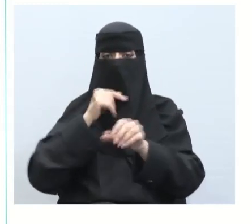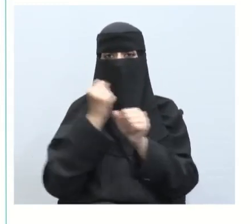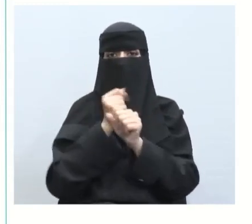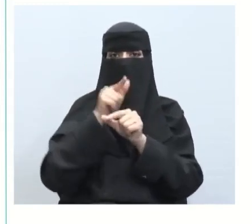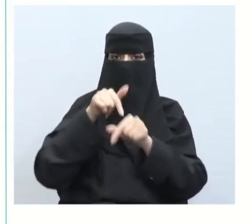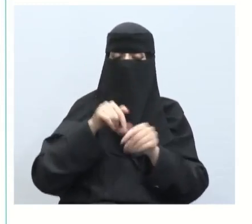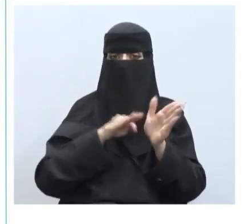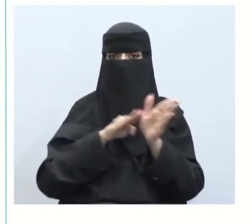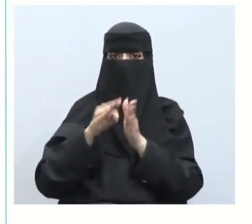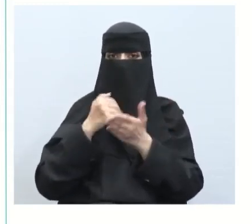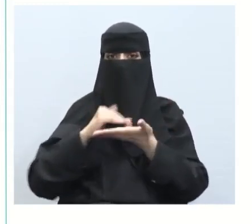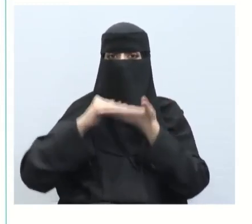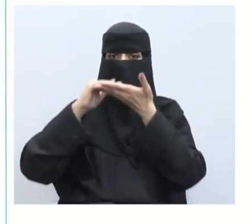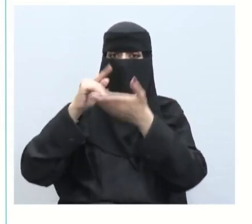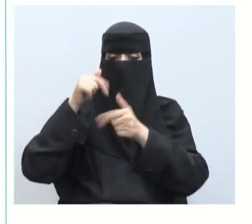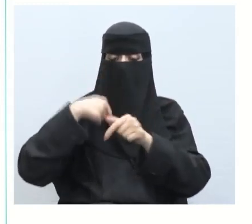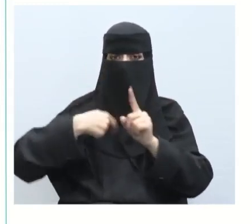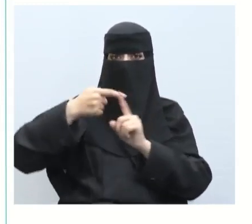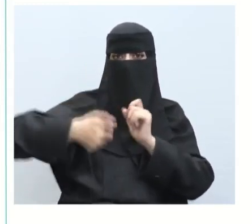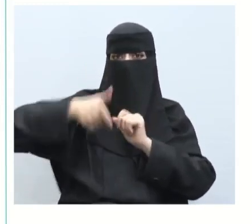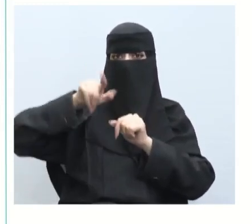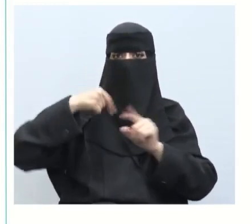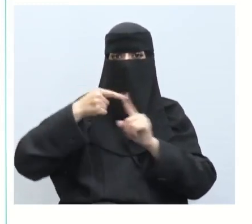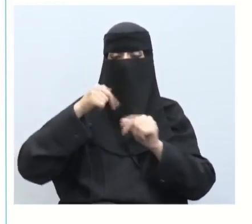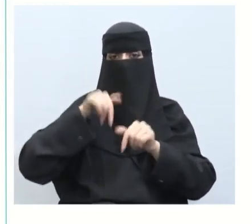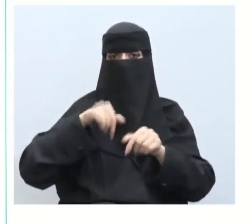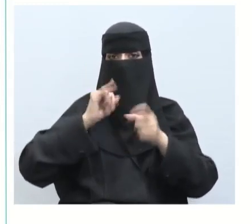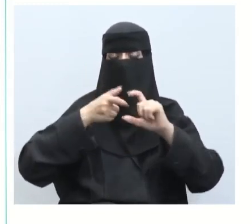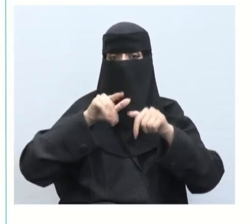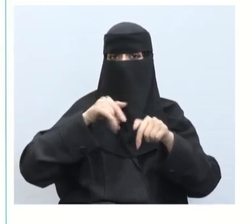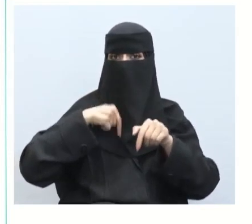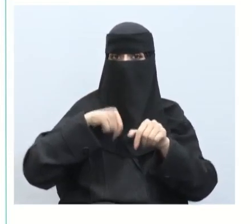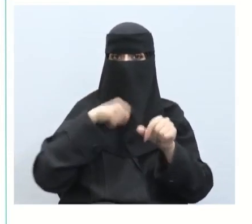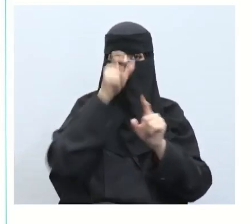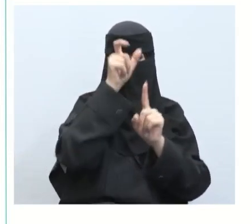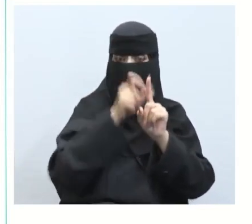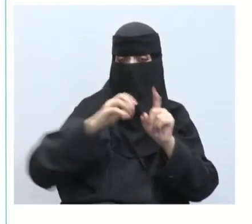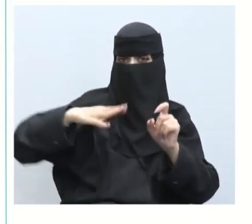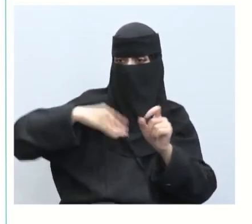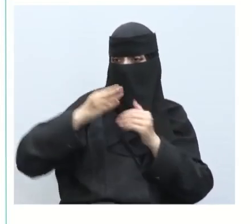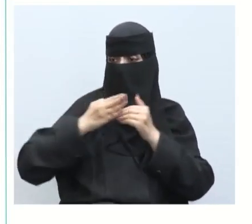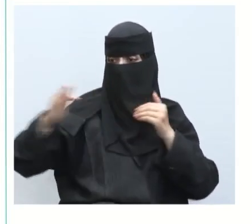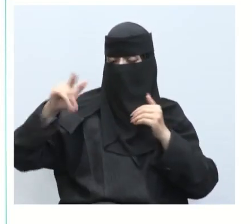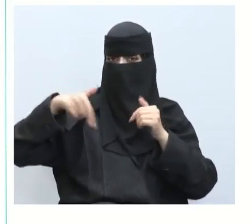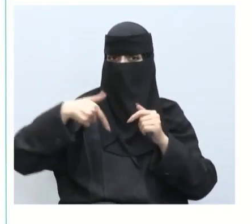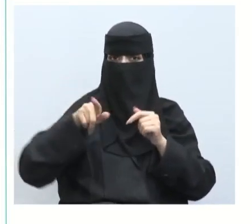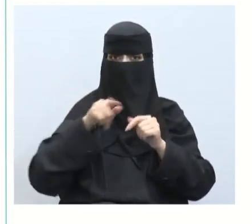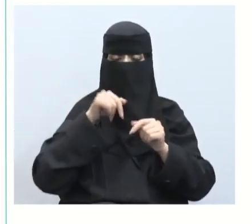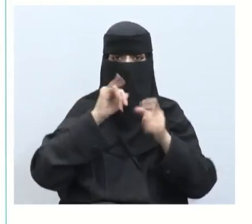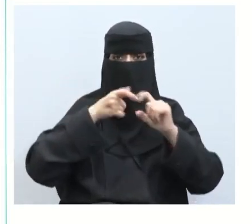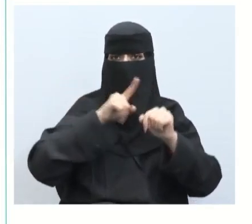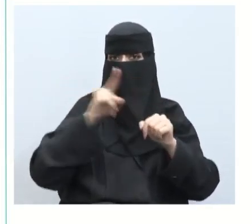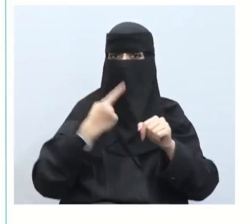الذي سيساعد في تحقيق اهداف المنظمه اذا كان المدير بعيد عن الموظفين لا يعرف احتياجاتهم لا يعرف